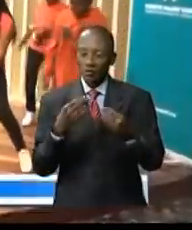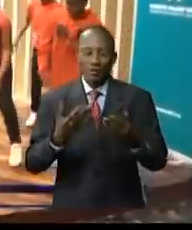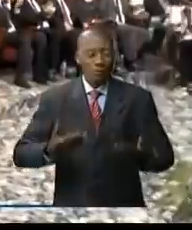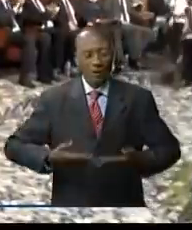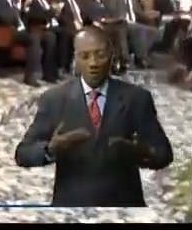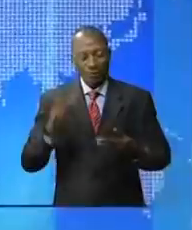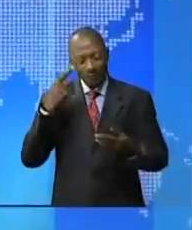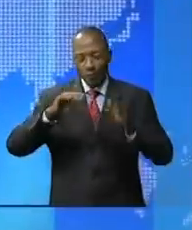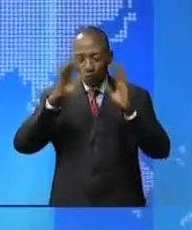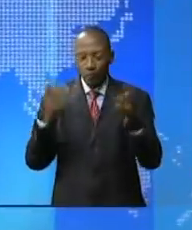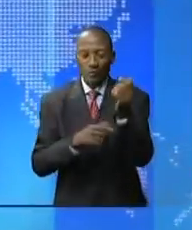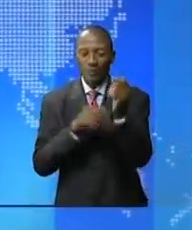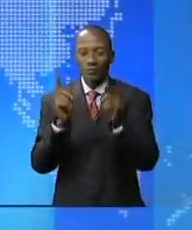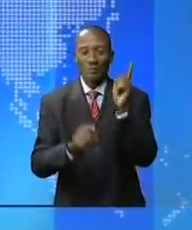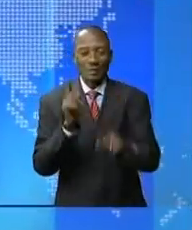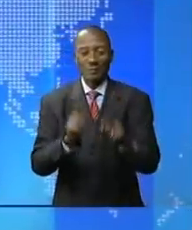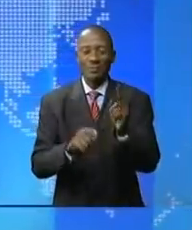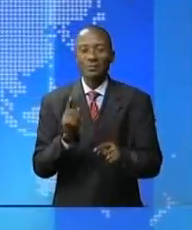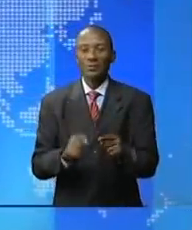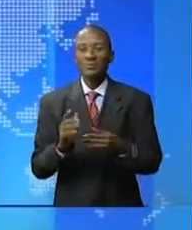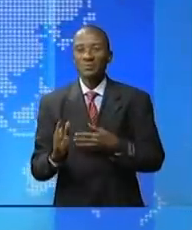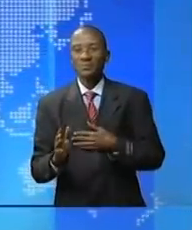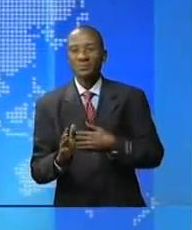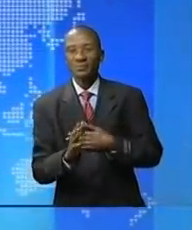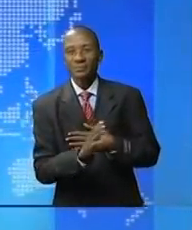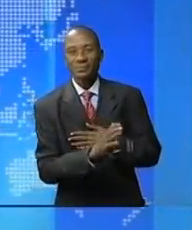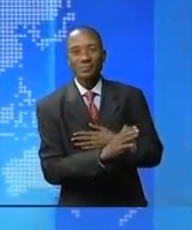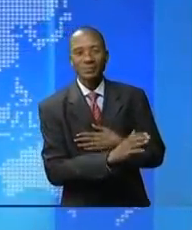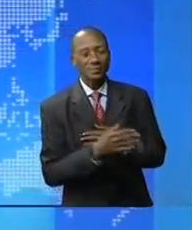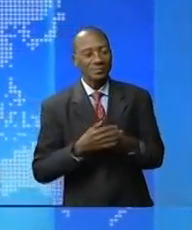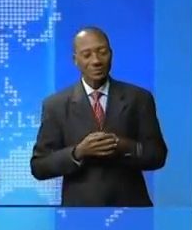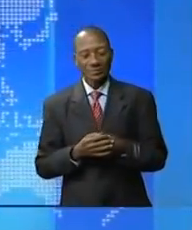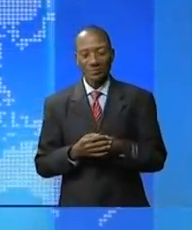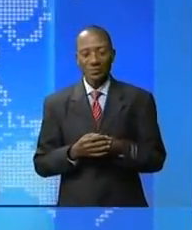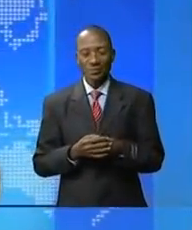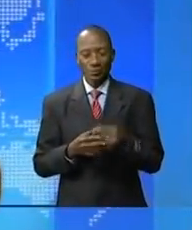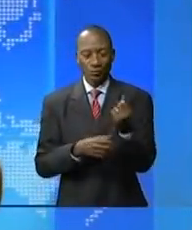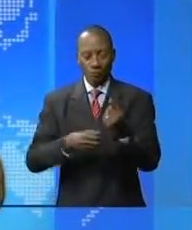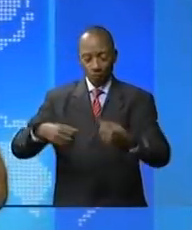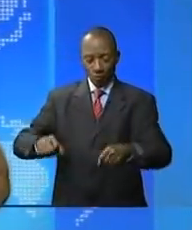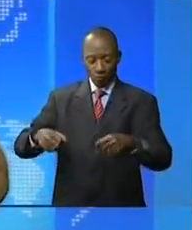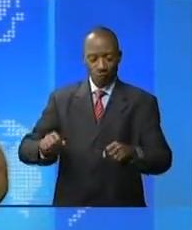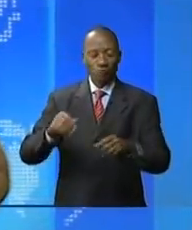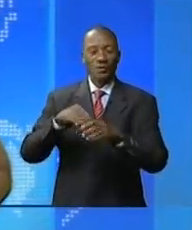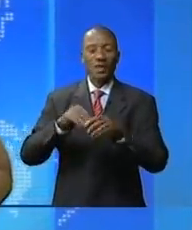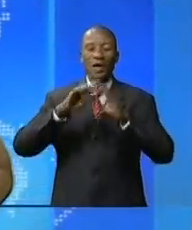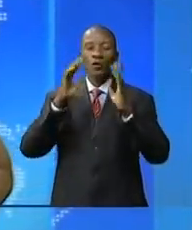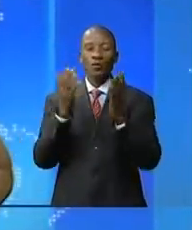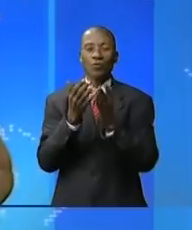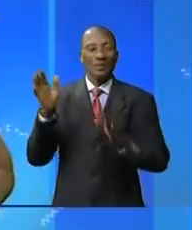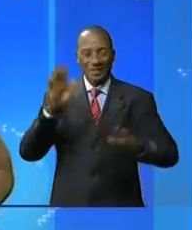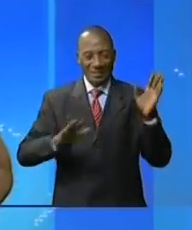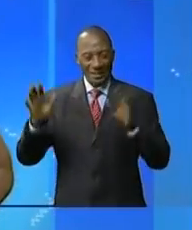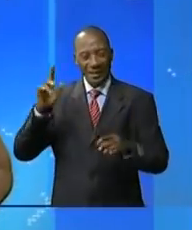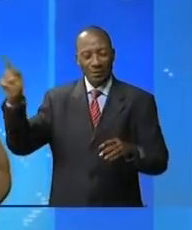cette soirée inoubliable. Les motocyclistes de la commune de Lancélé ont été sensibilisés à la